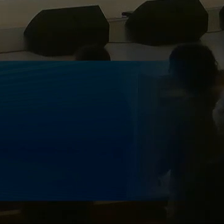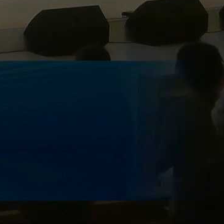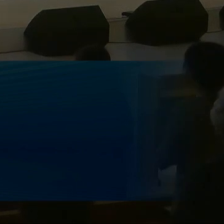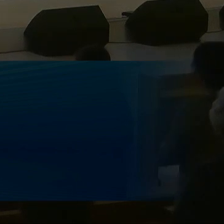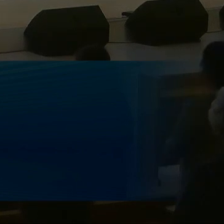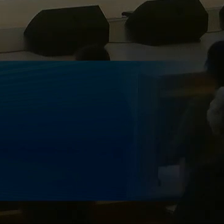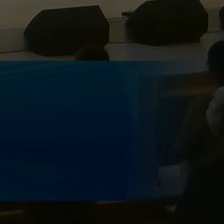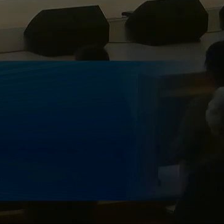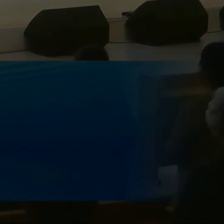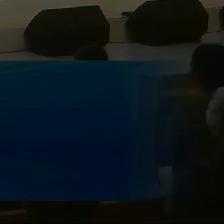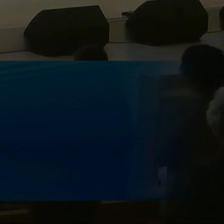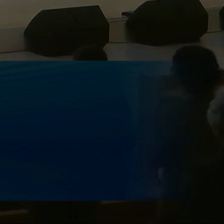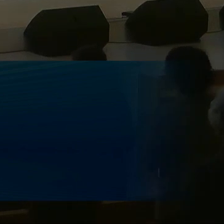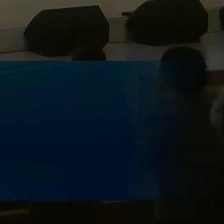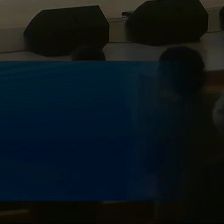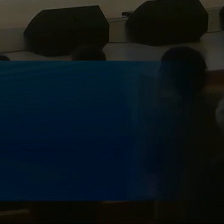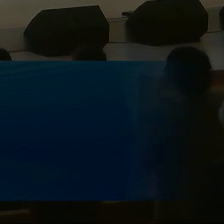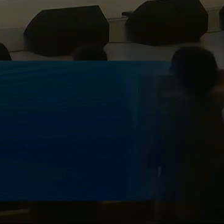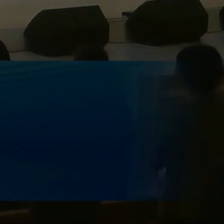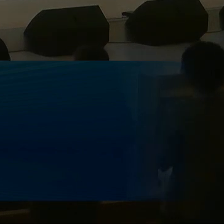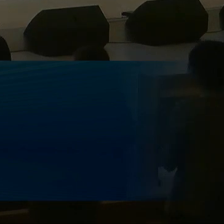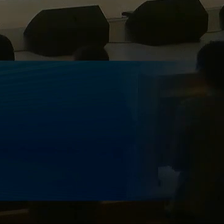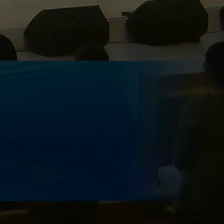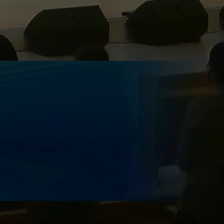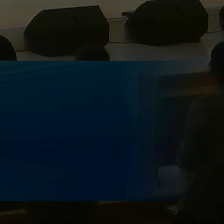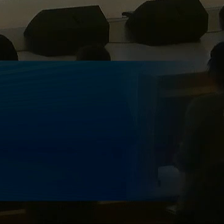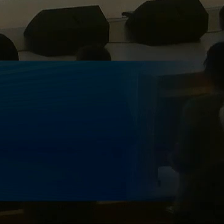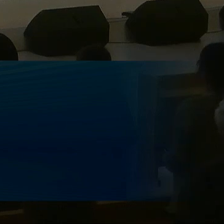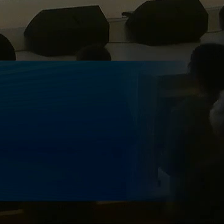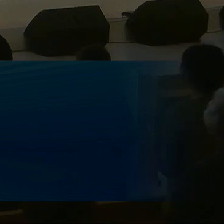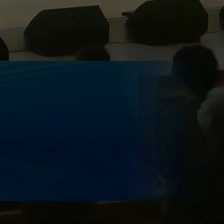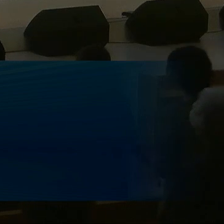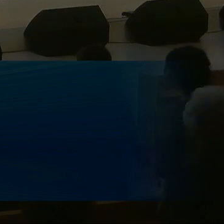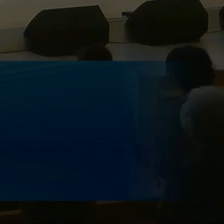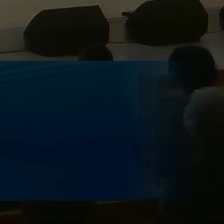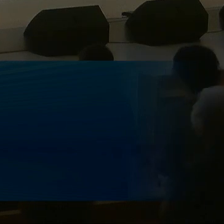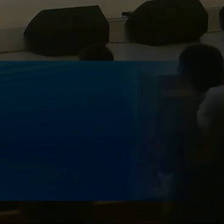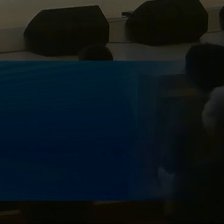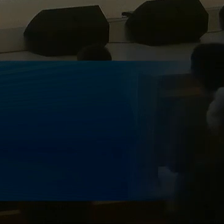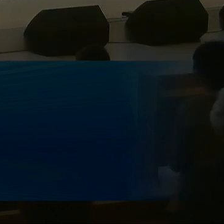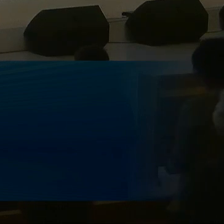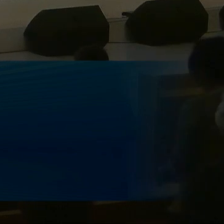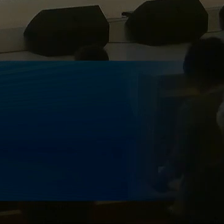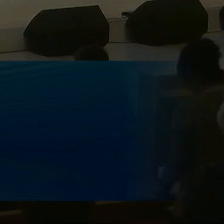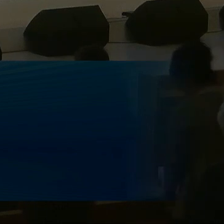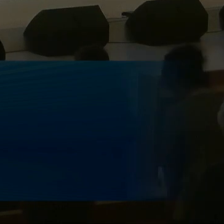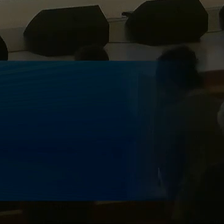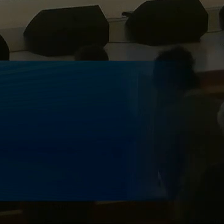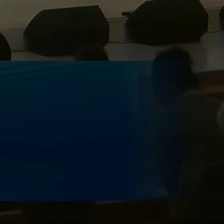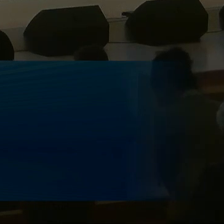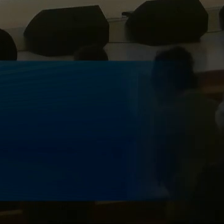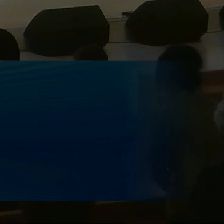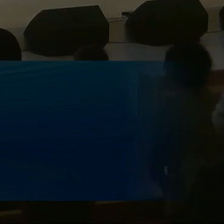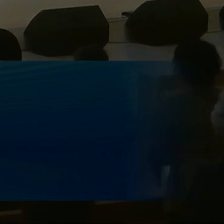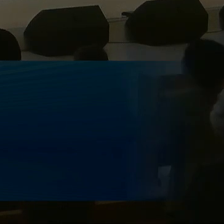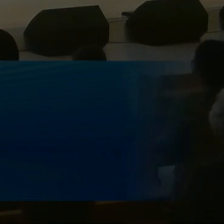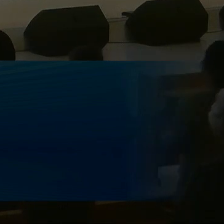내게로부터 눈을 들어 주를 보기 시작할